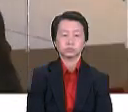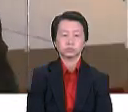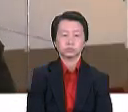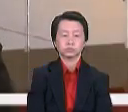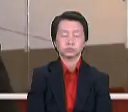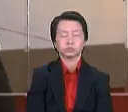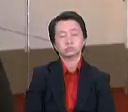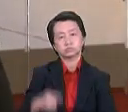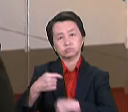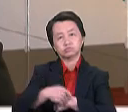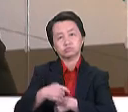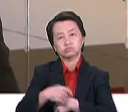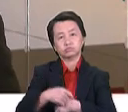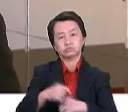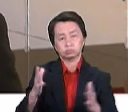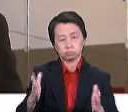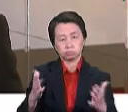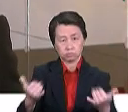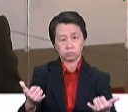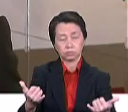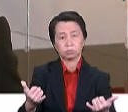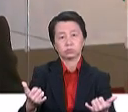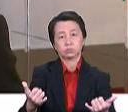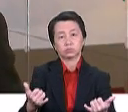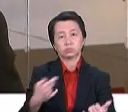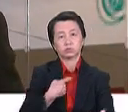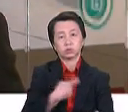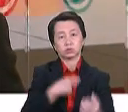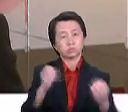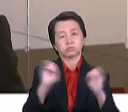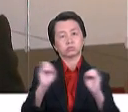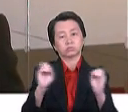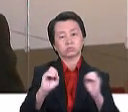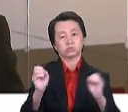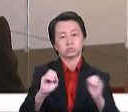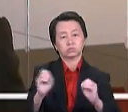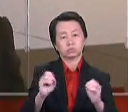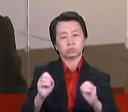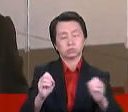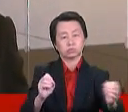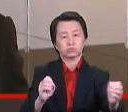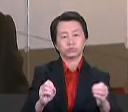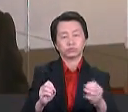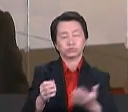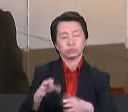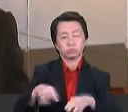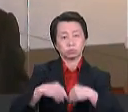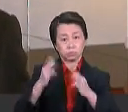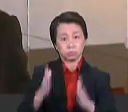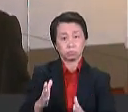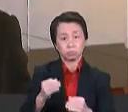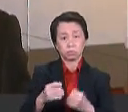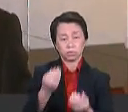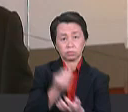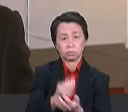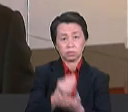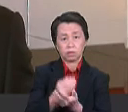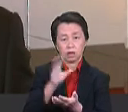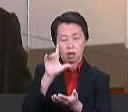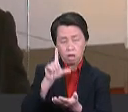During this period, we don't have any no receivables and then the cash flow become very